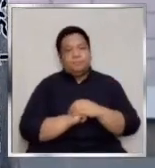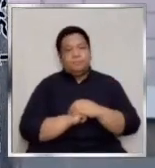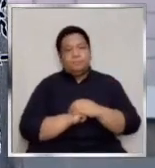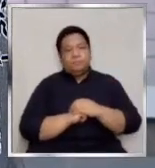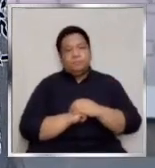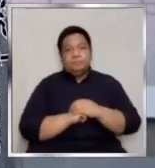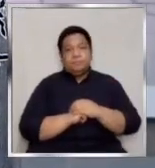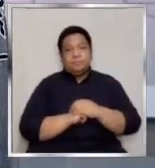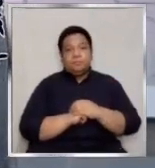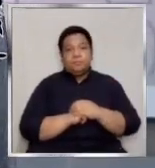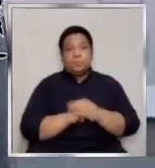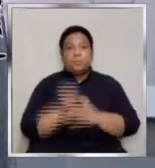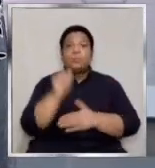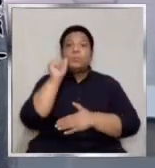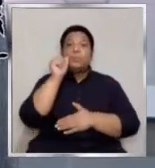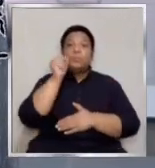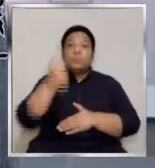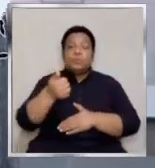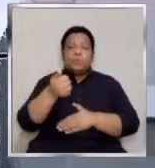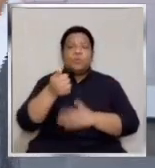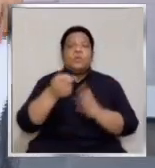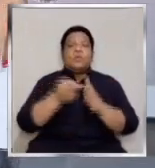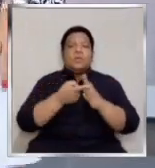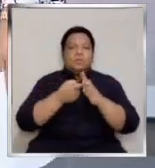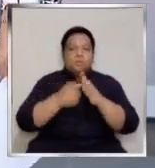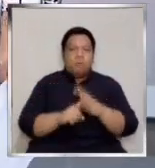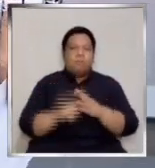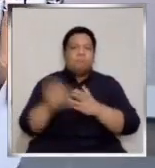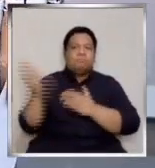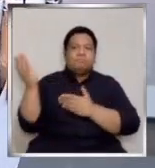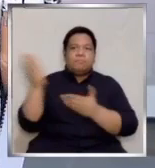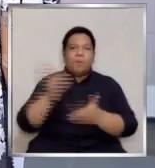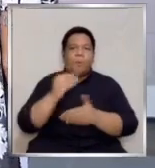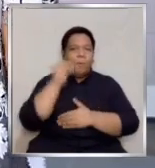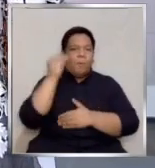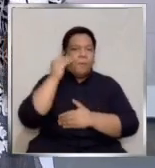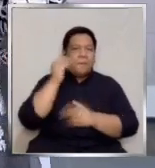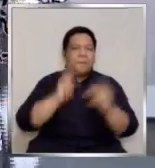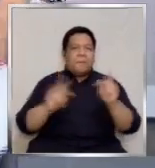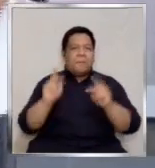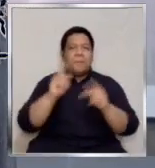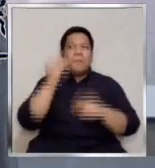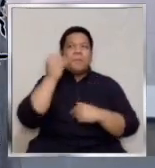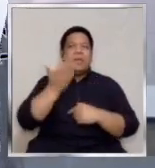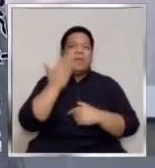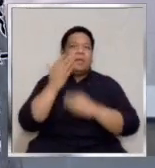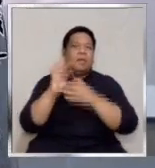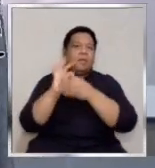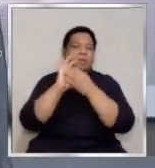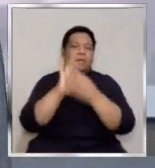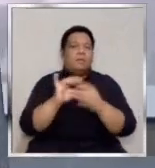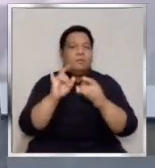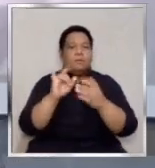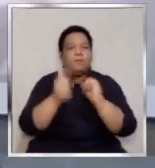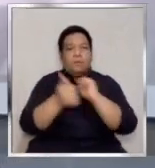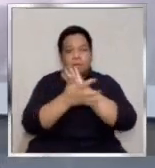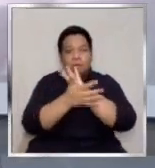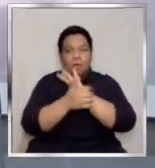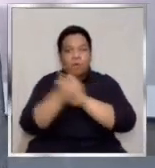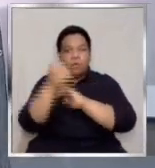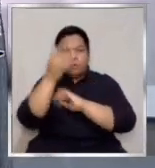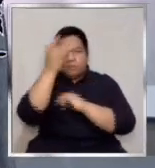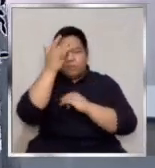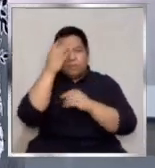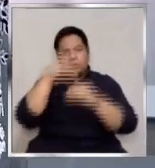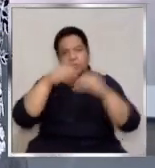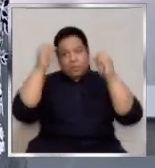Bukas na magsisimulang iuwi ang 10 ng mga Pilipinong namatay sa COVID-19 at iba pang sakit sa Saudi Arabia.